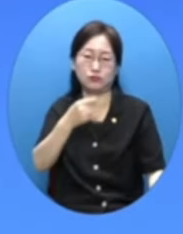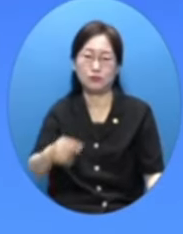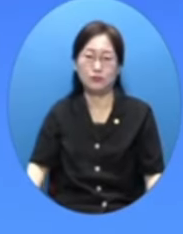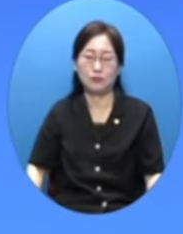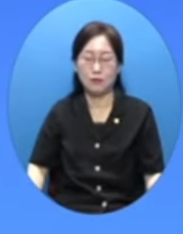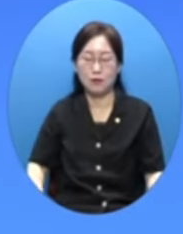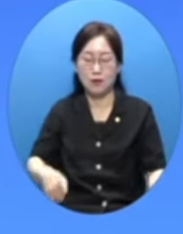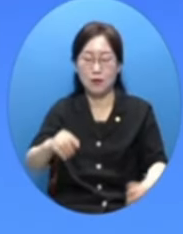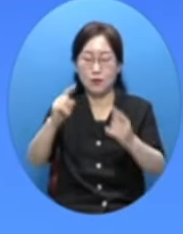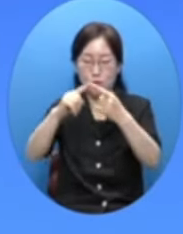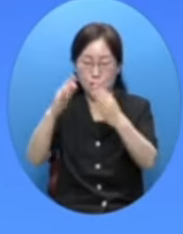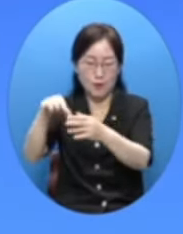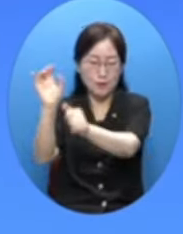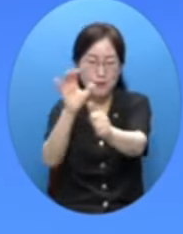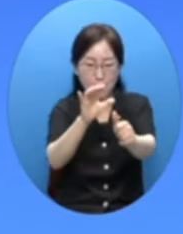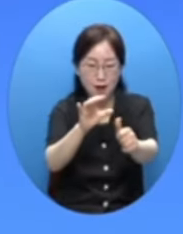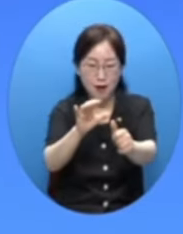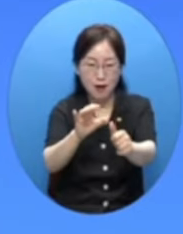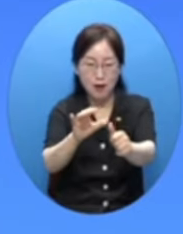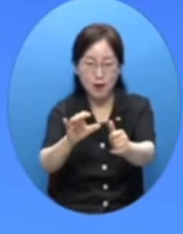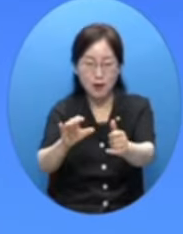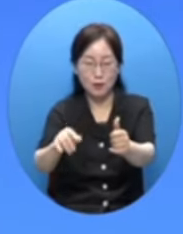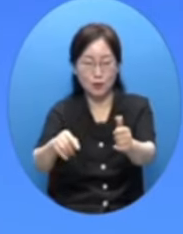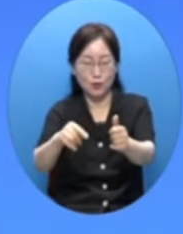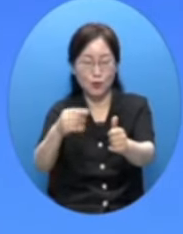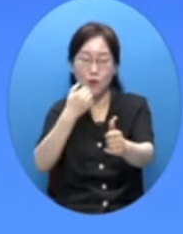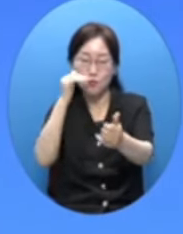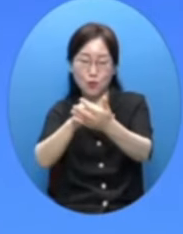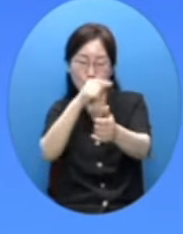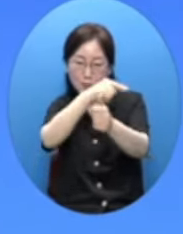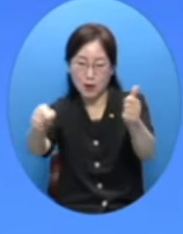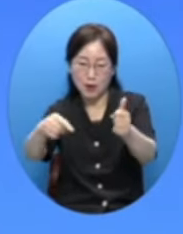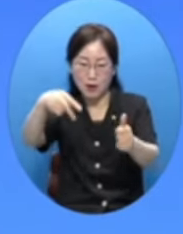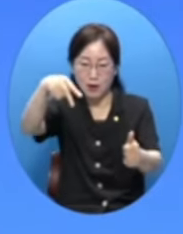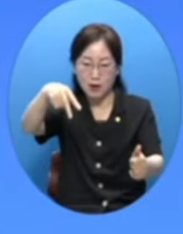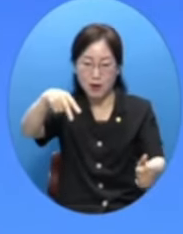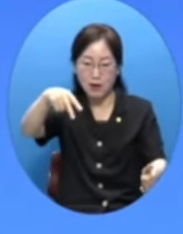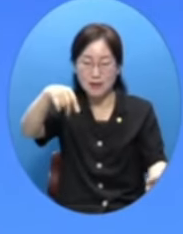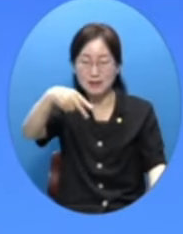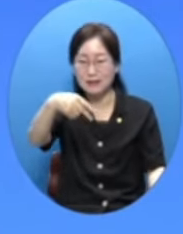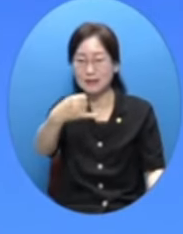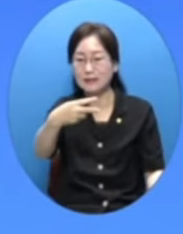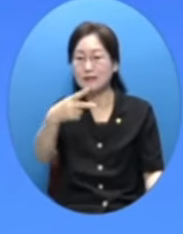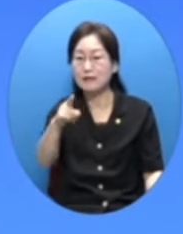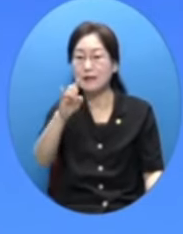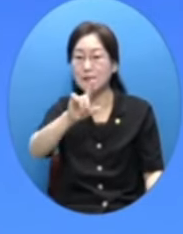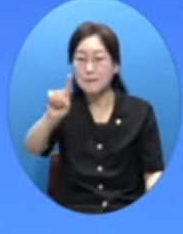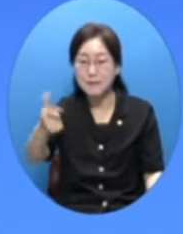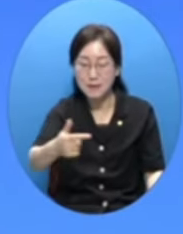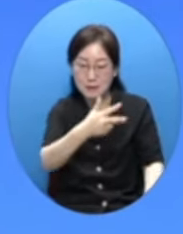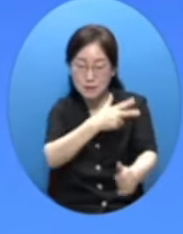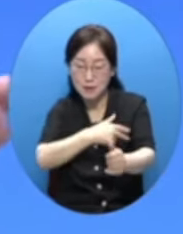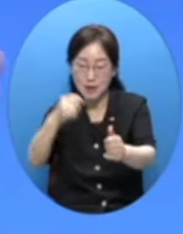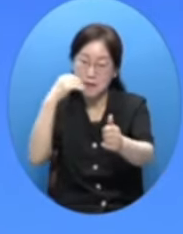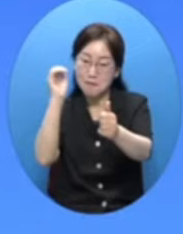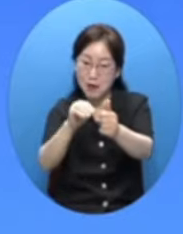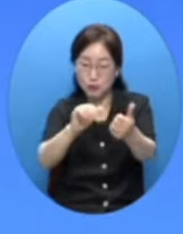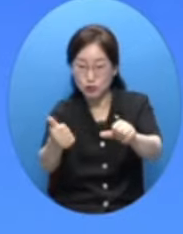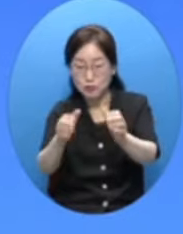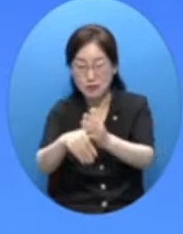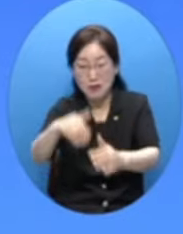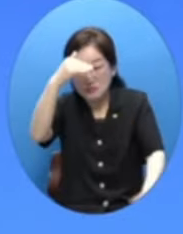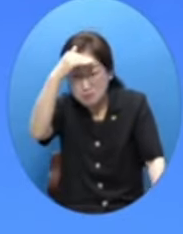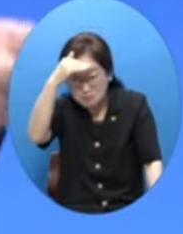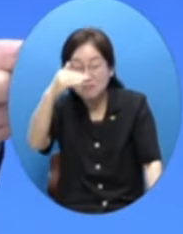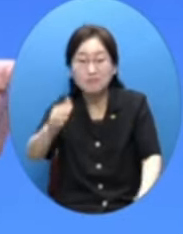스데반 집사가 돌에 맞아 죽을 때 거기 증인으로 그를 지켜보고 서 있던 사람이 바로 사도 바울입니다. 대제사장의 공을